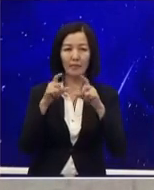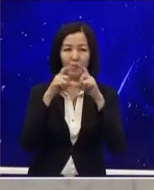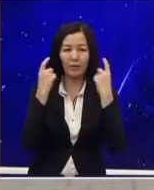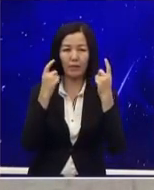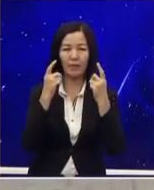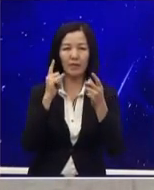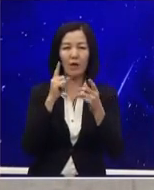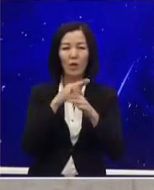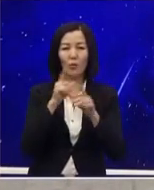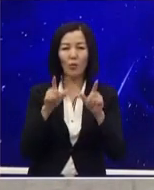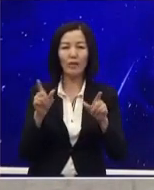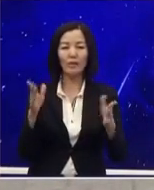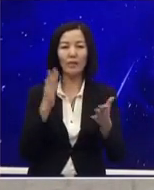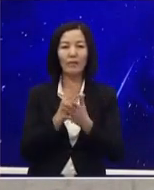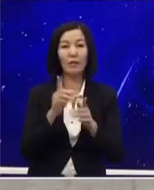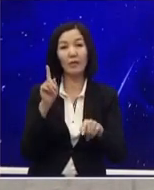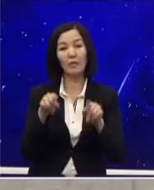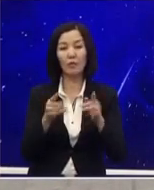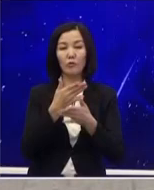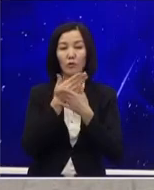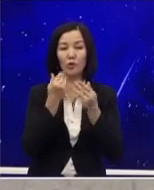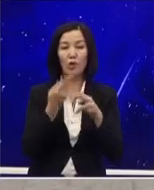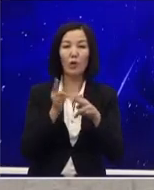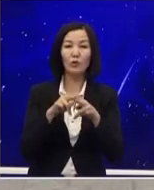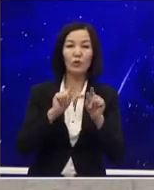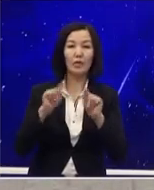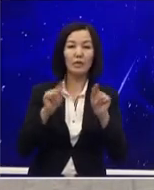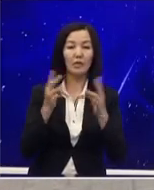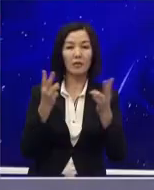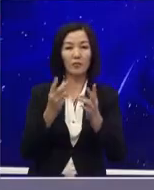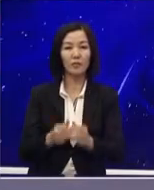жүрген көп адамдар, бірақ та кейбіреулерінде жоқ. Сол себепті біз насихаттап жүрміз.